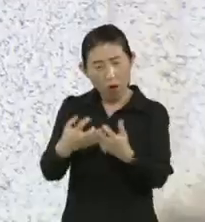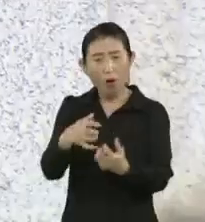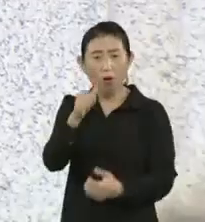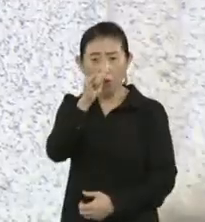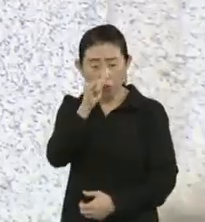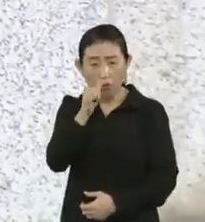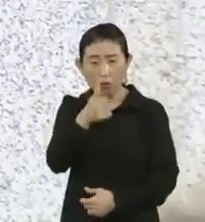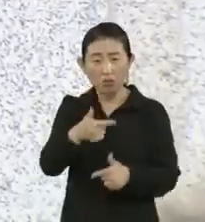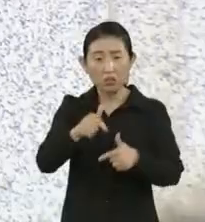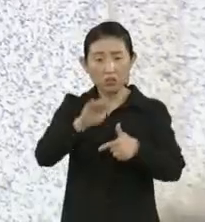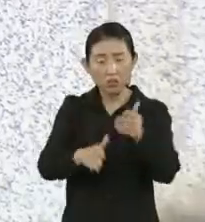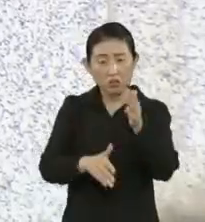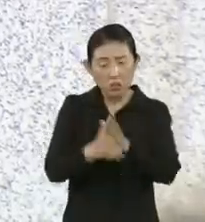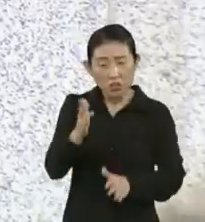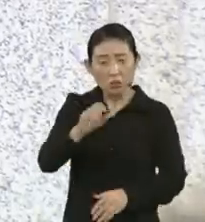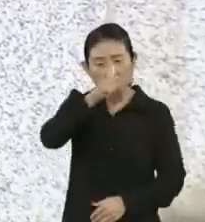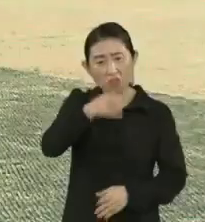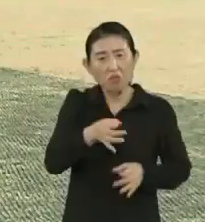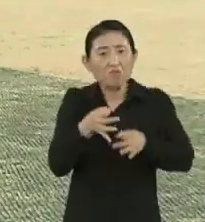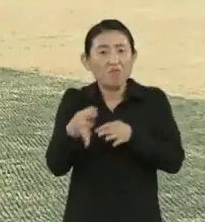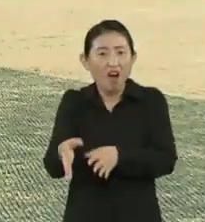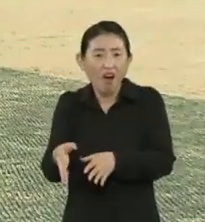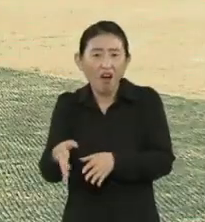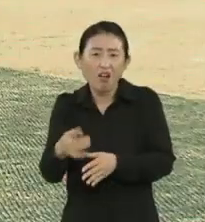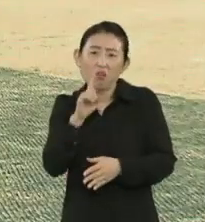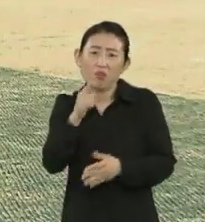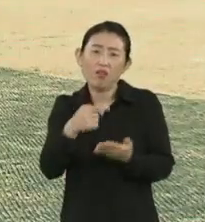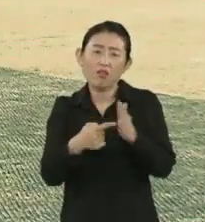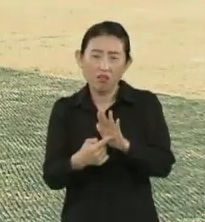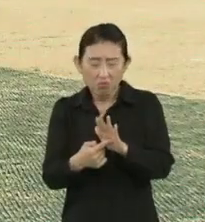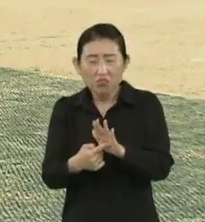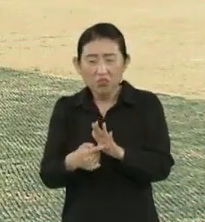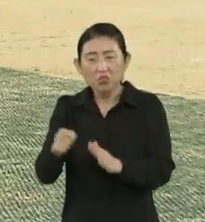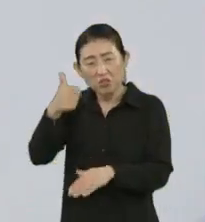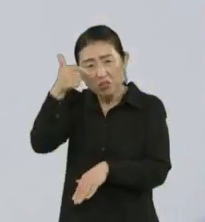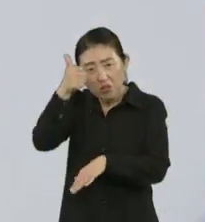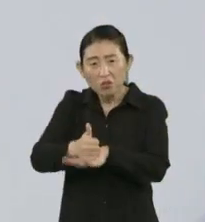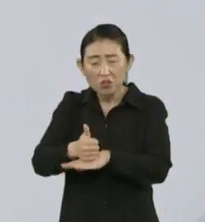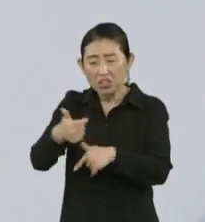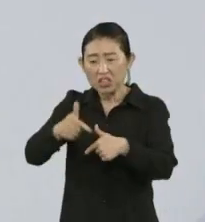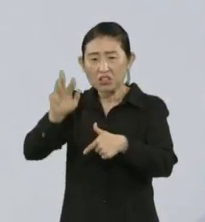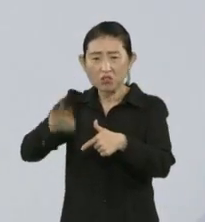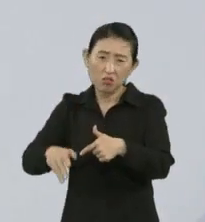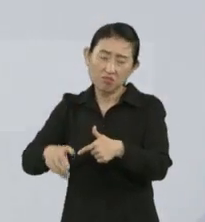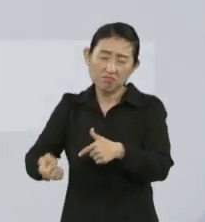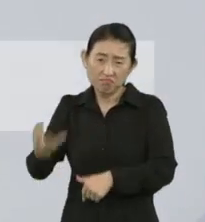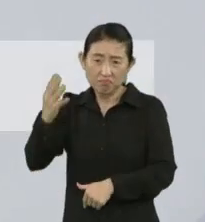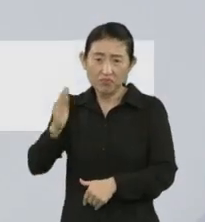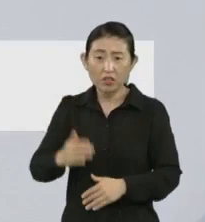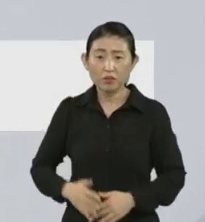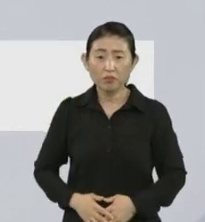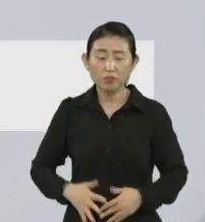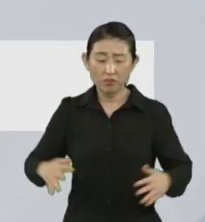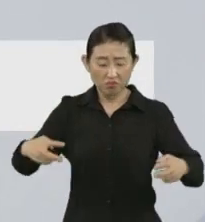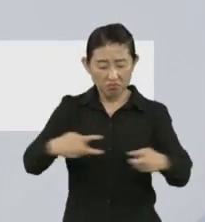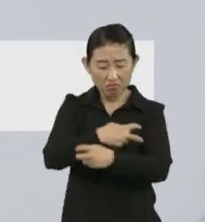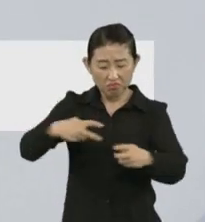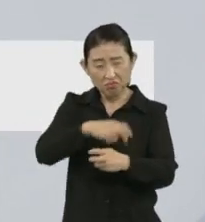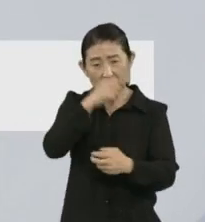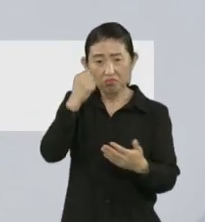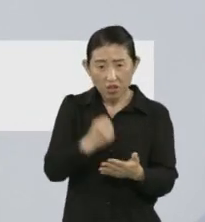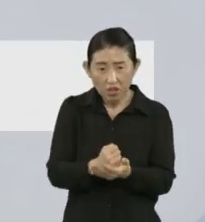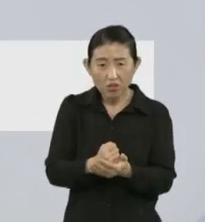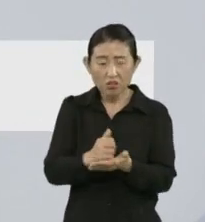있고 인천시가 막대한 재정지원 계획을 내놨기 때문이라고 밝혔습니다. 편리한 교통요건 등